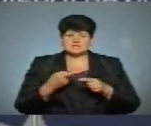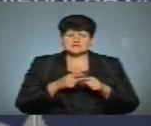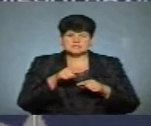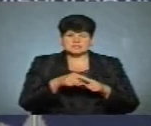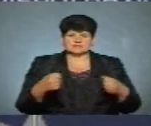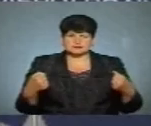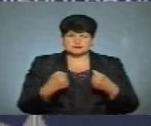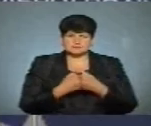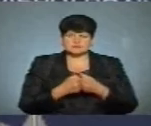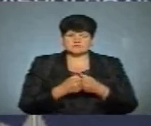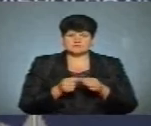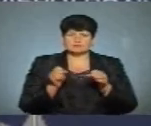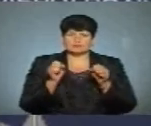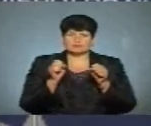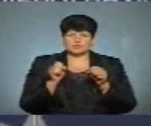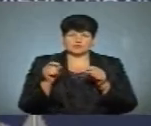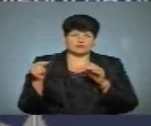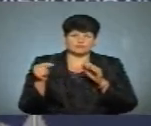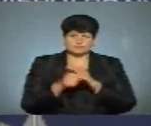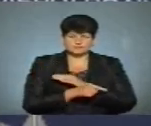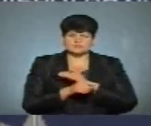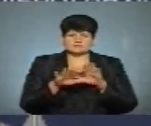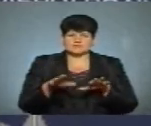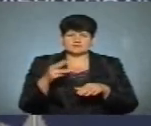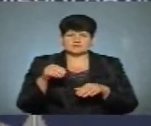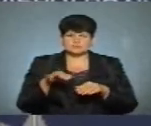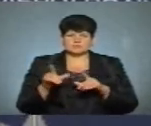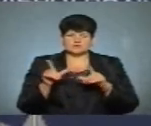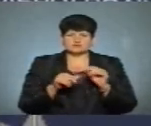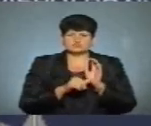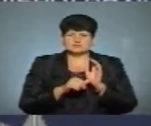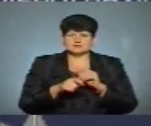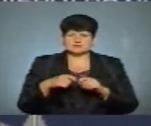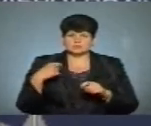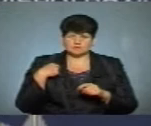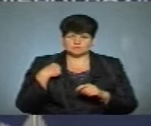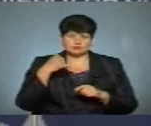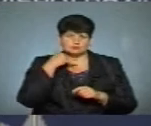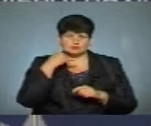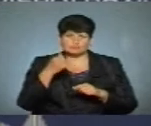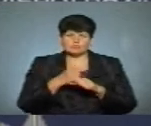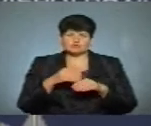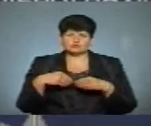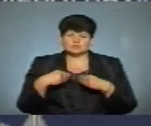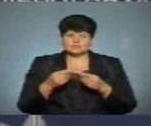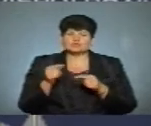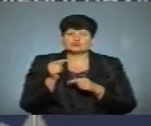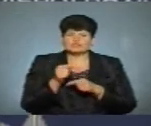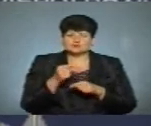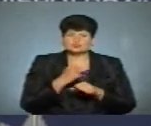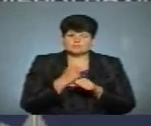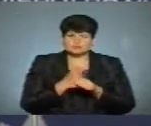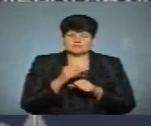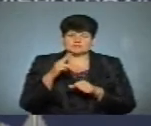дорожньо-транспортної пригоди він покинув місце ДТП, проїхавши десь 60 кілометрів, повідомив свого роботодавця про те, що, власне, він скоїв